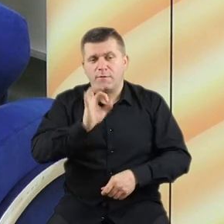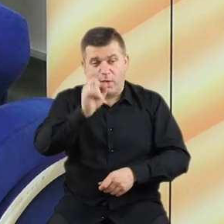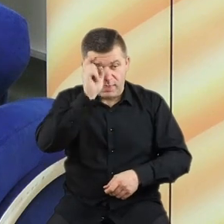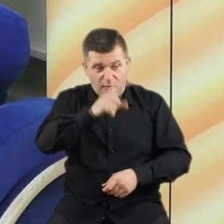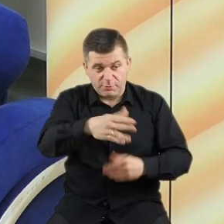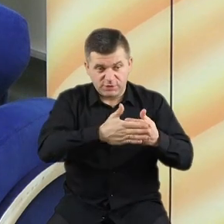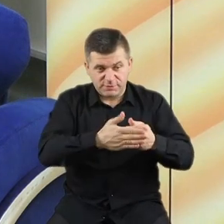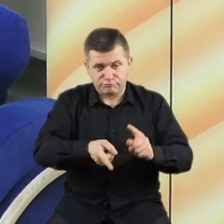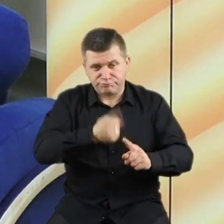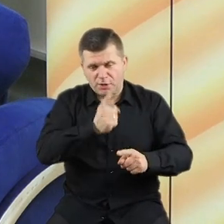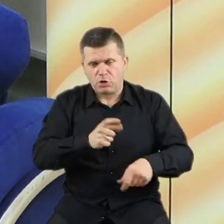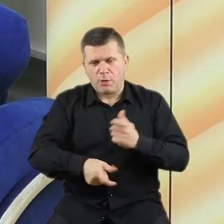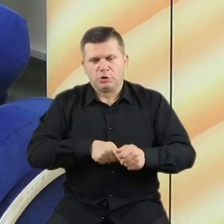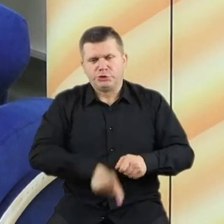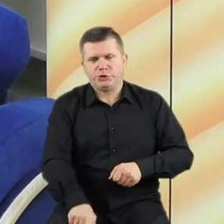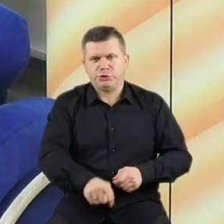tych Niemek.